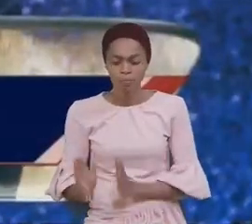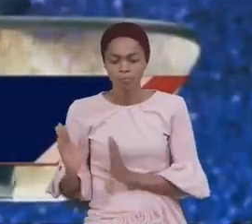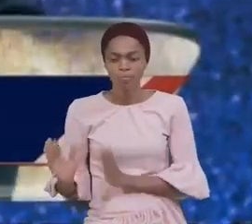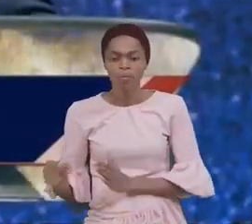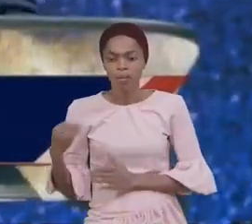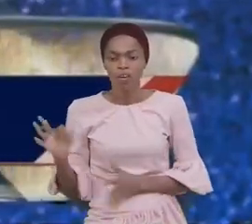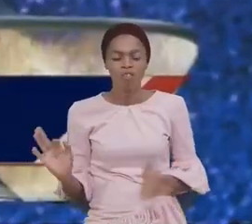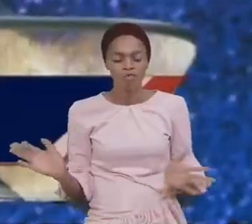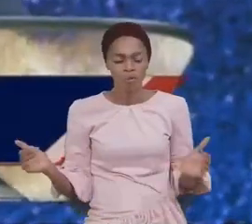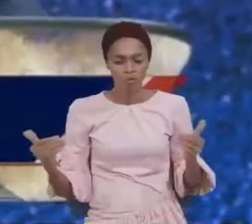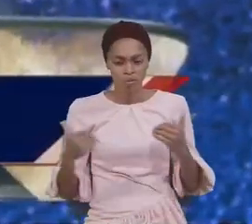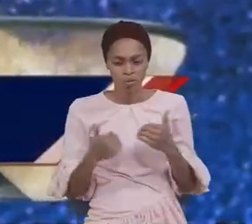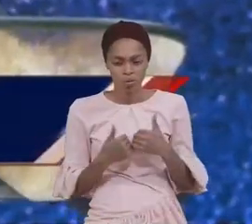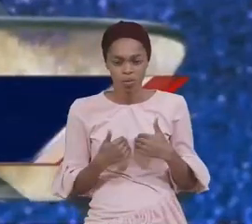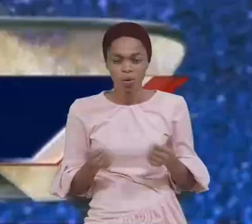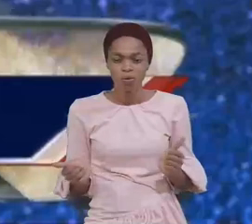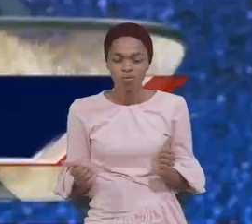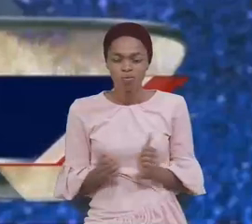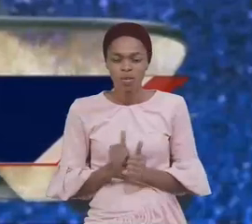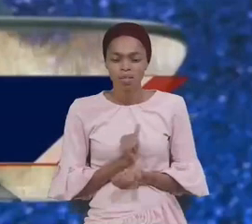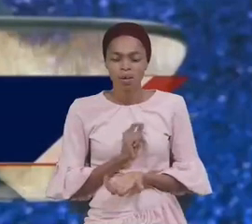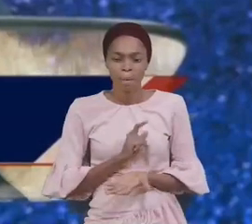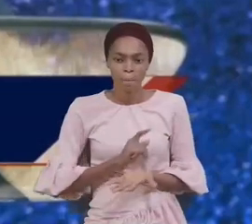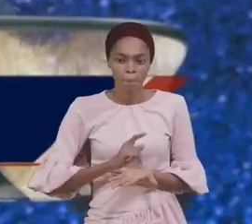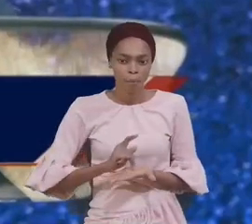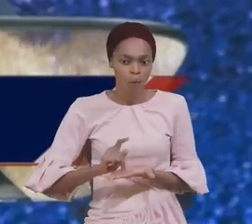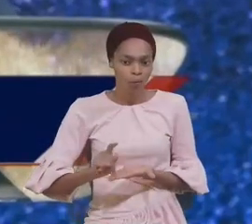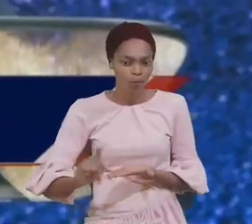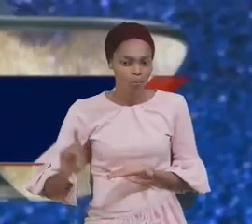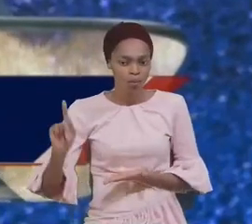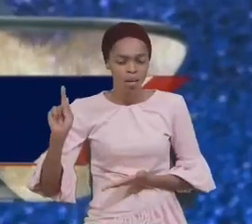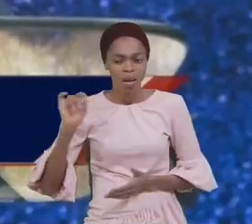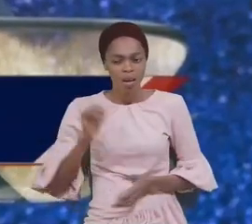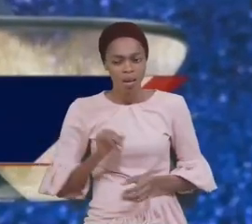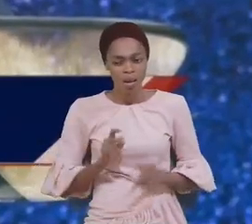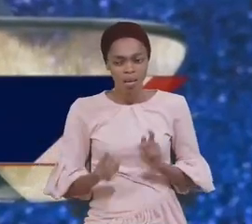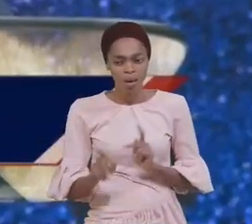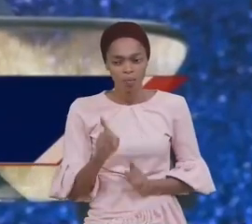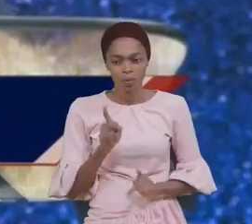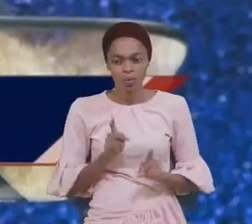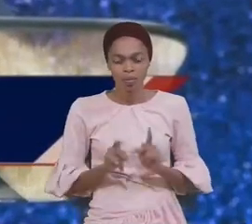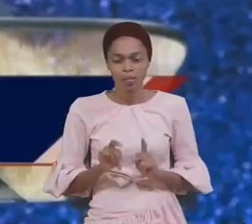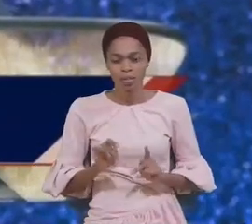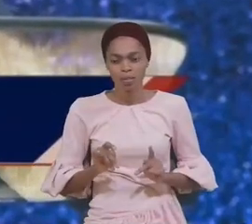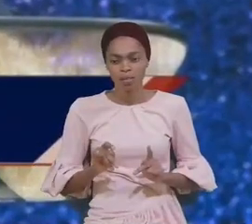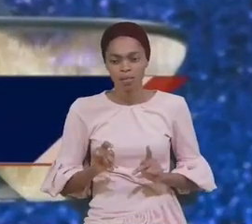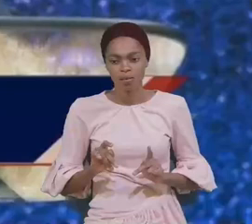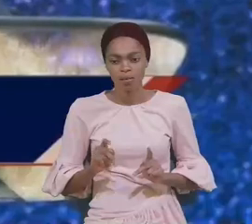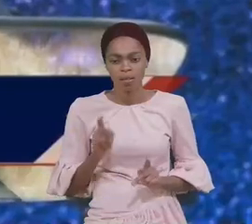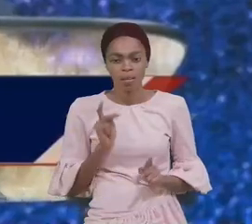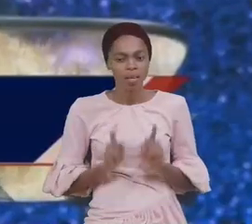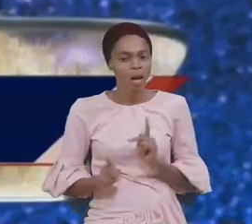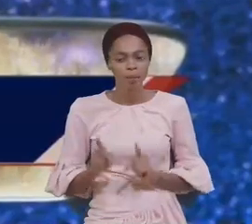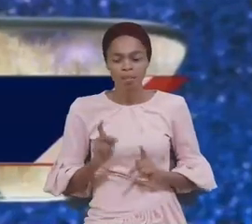accompli de possession avec les habitants purifiés. Avec les habitants